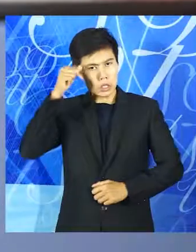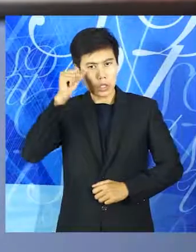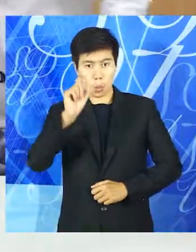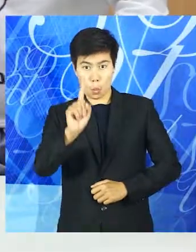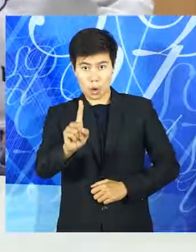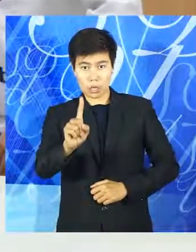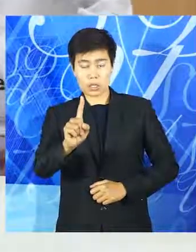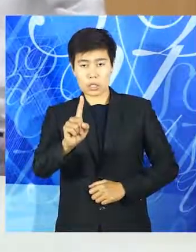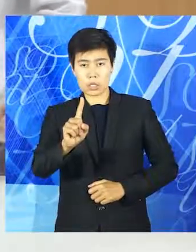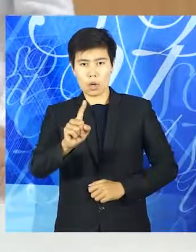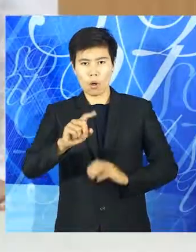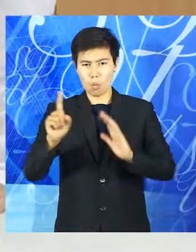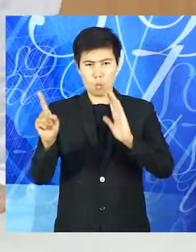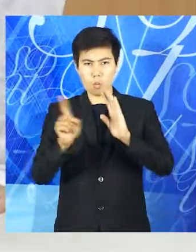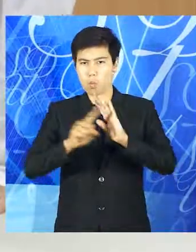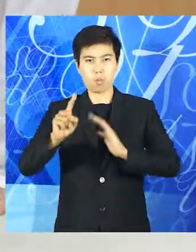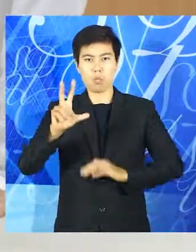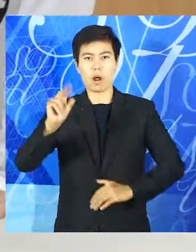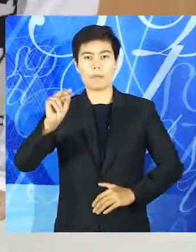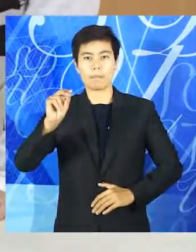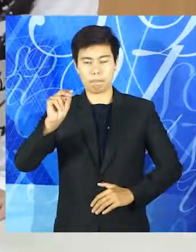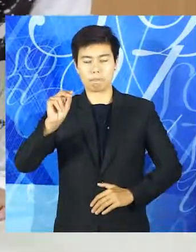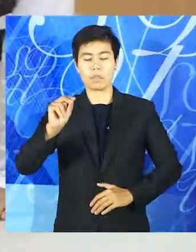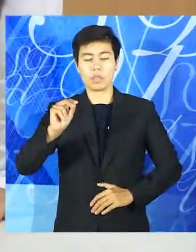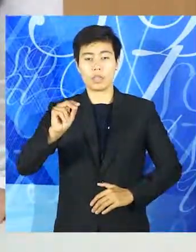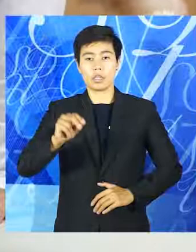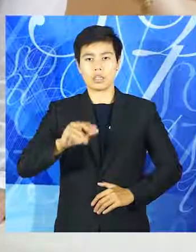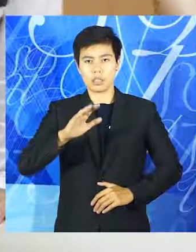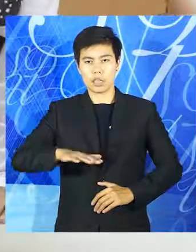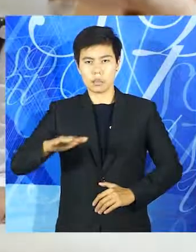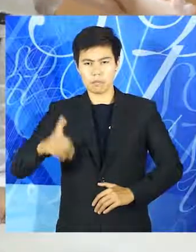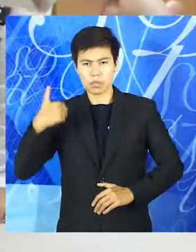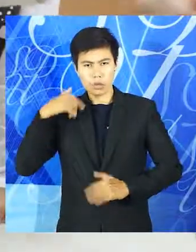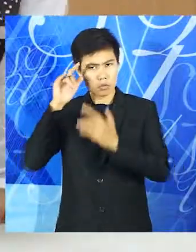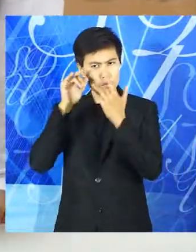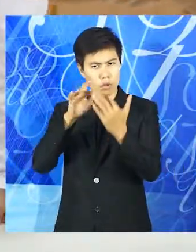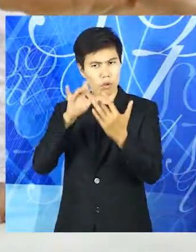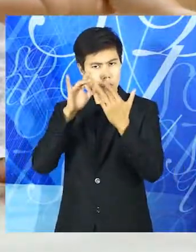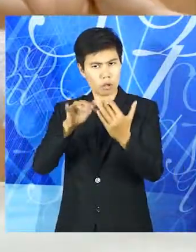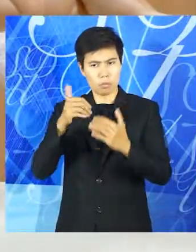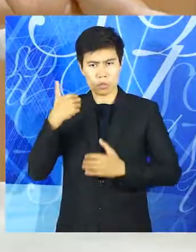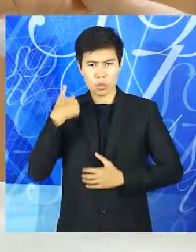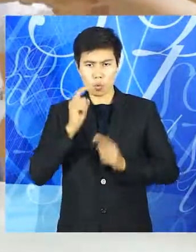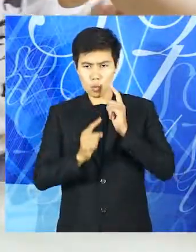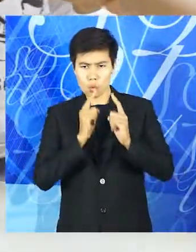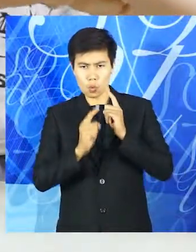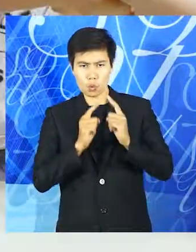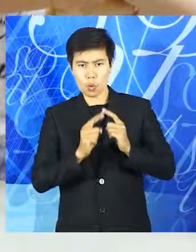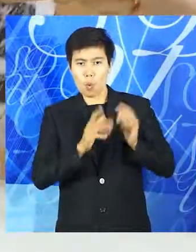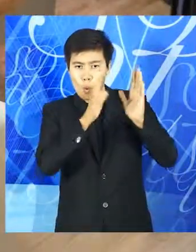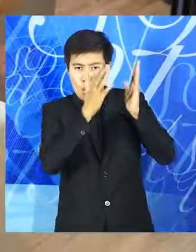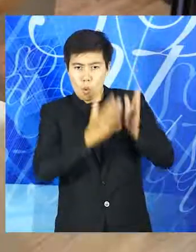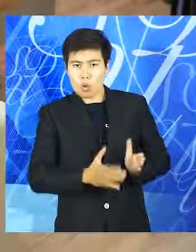เนี่ยนะคะ30ครั้งนะคะเด็กจะต้องมีการสนทนากับบุคคลเนี่ยนะคะอย่างน้อย3ค